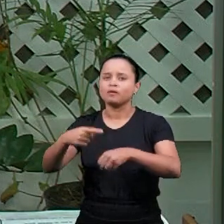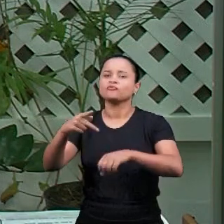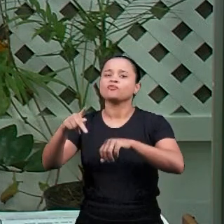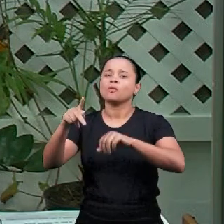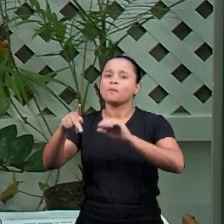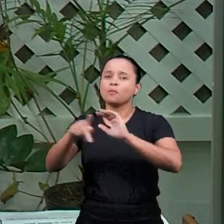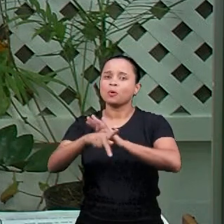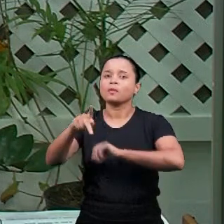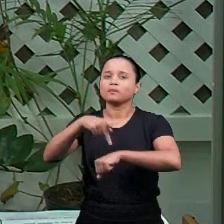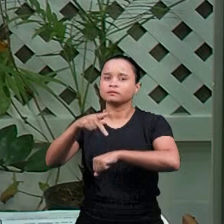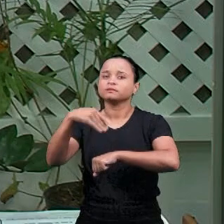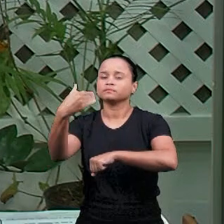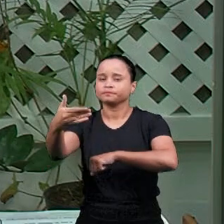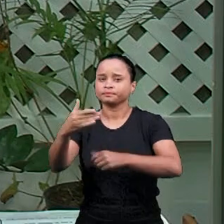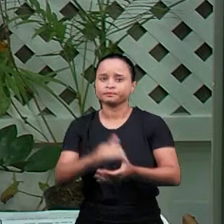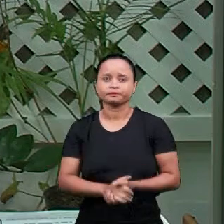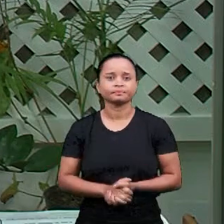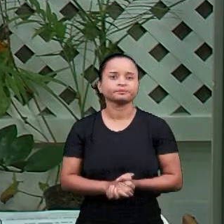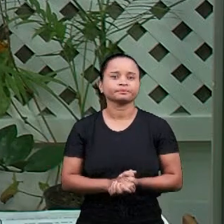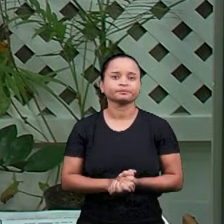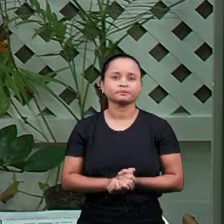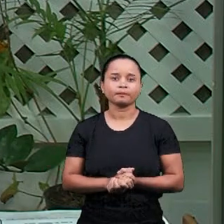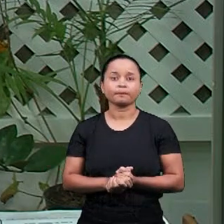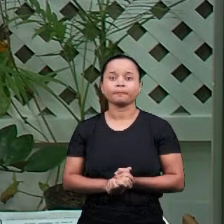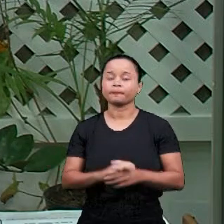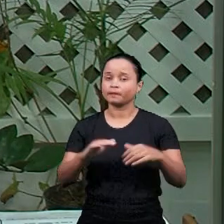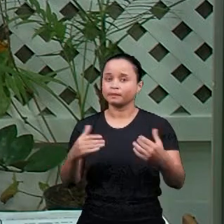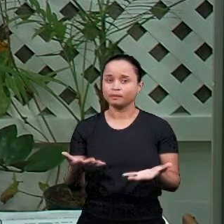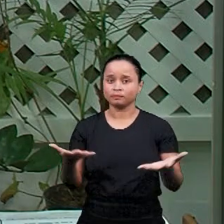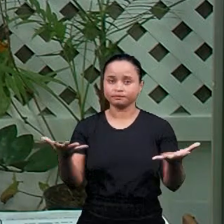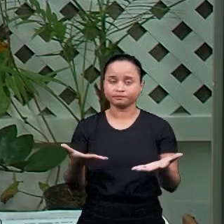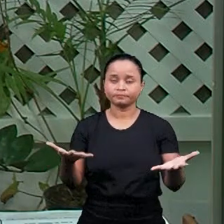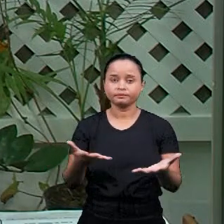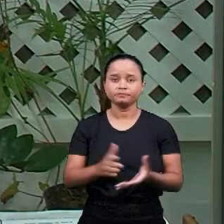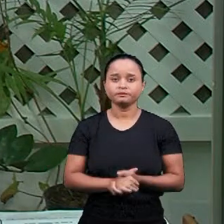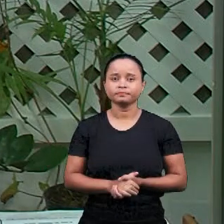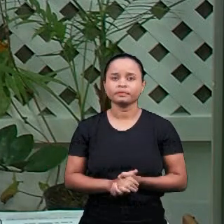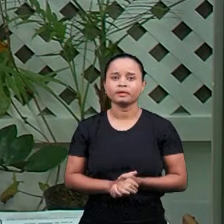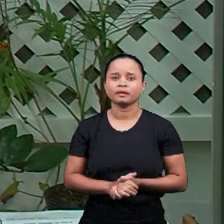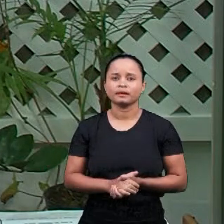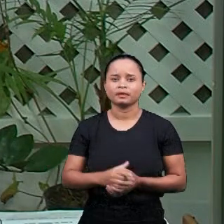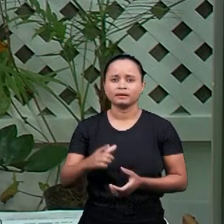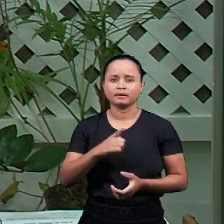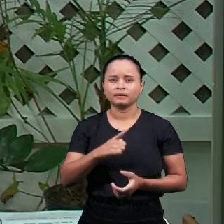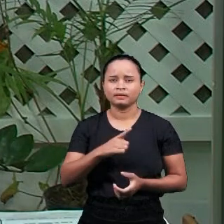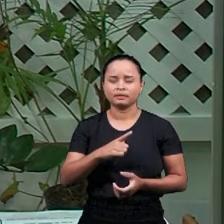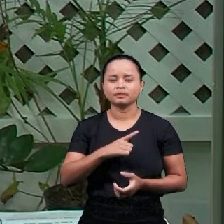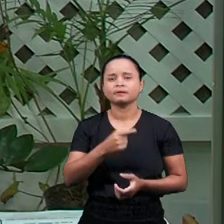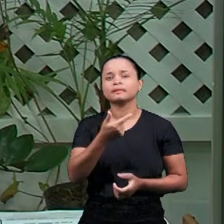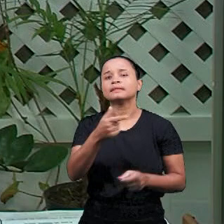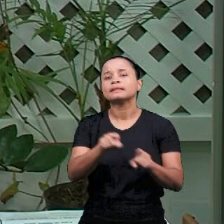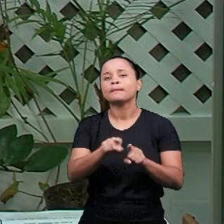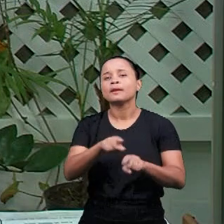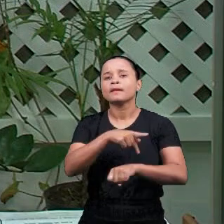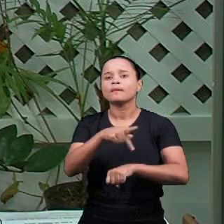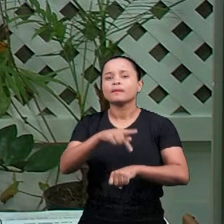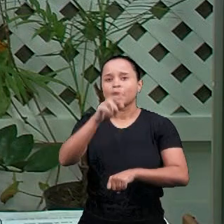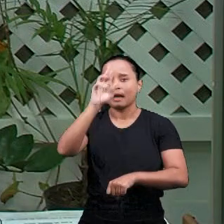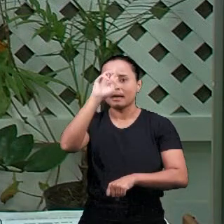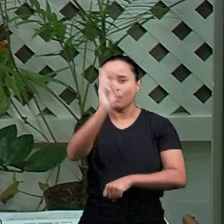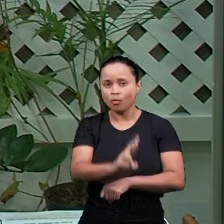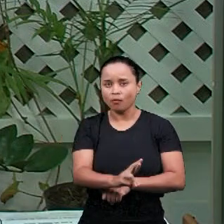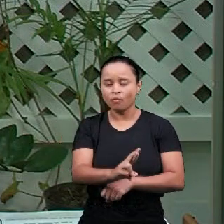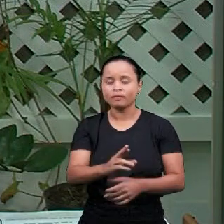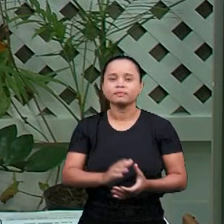pasteur Gambita. Mes frères et sœurs, donc, voici le nombre. Aussi, nous avons des